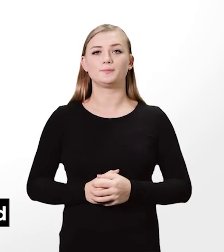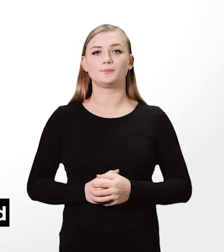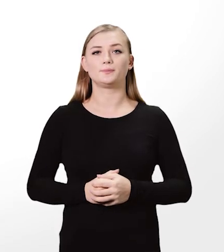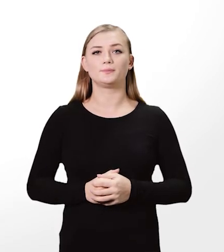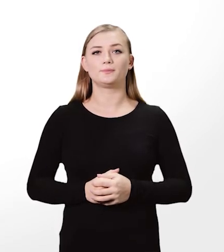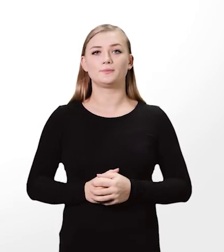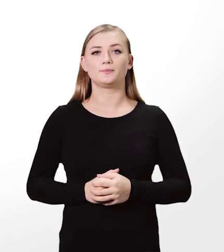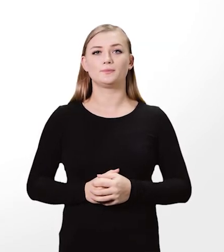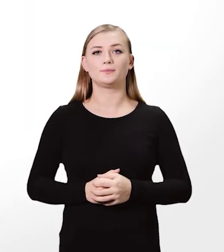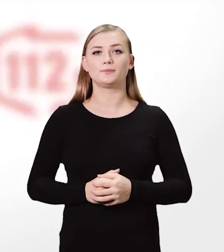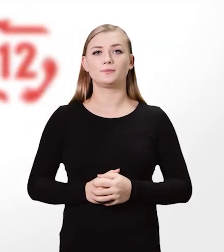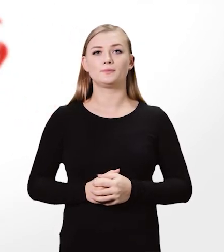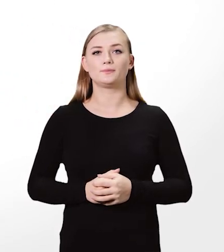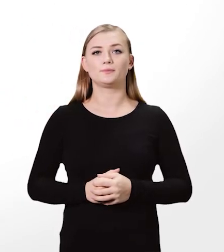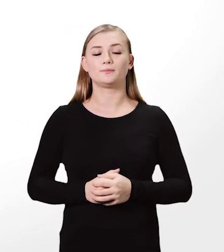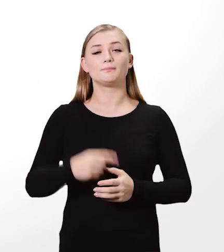Android.